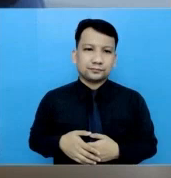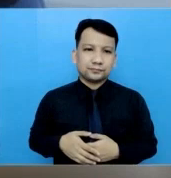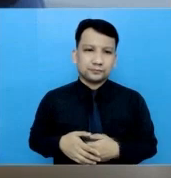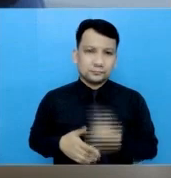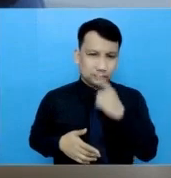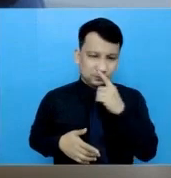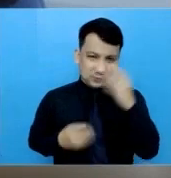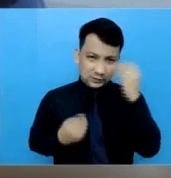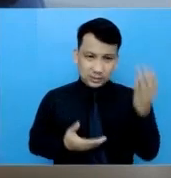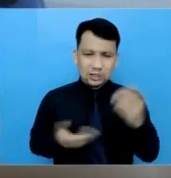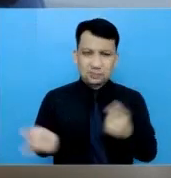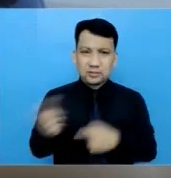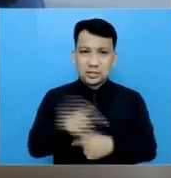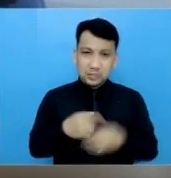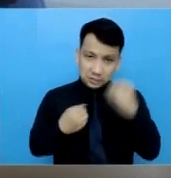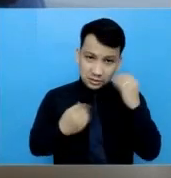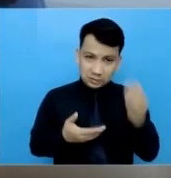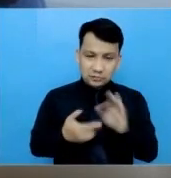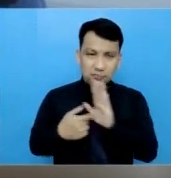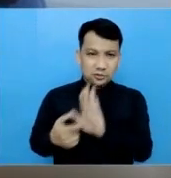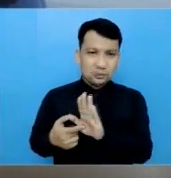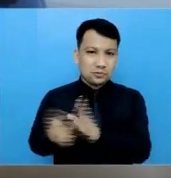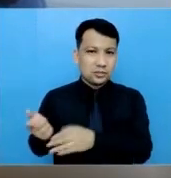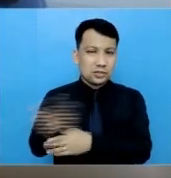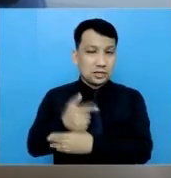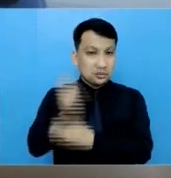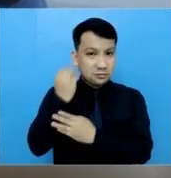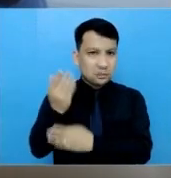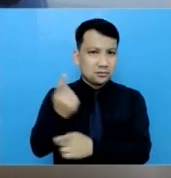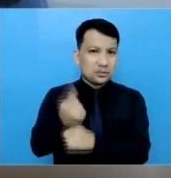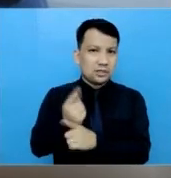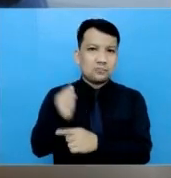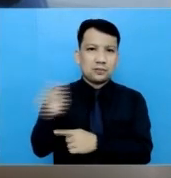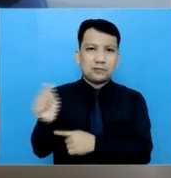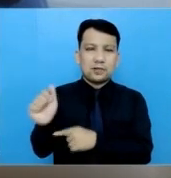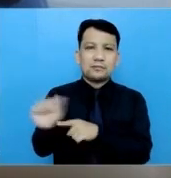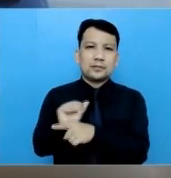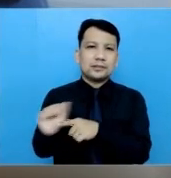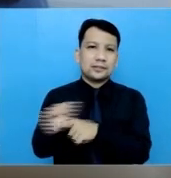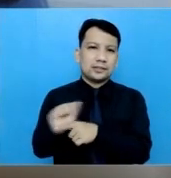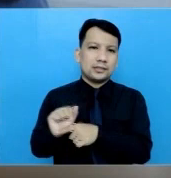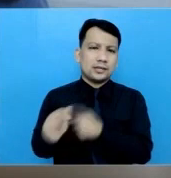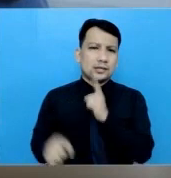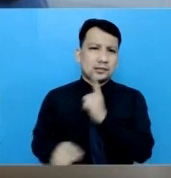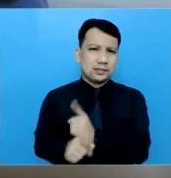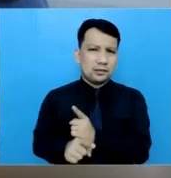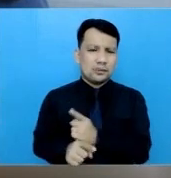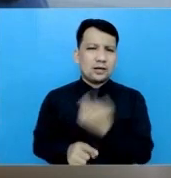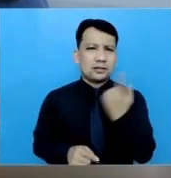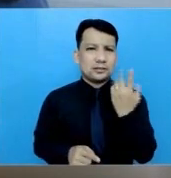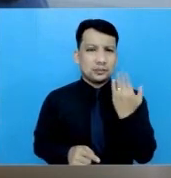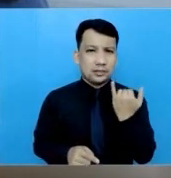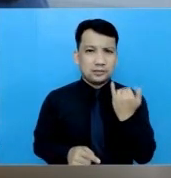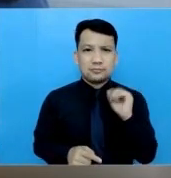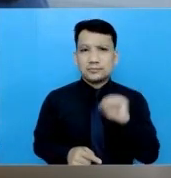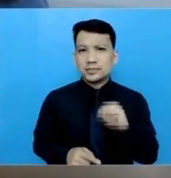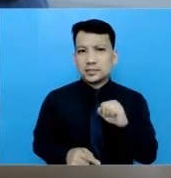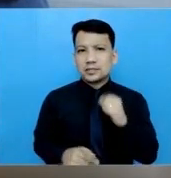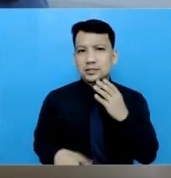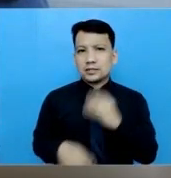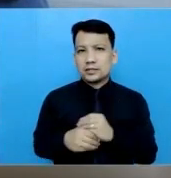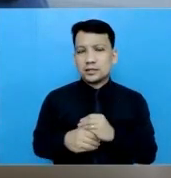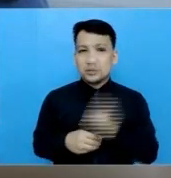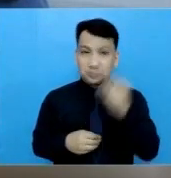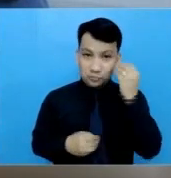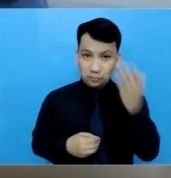yun. Yun ang po tinitingnan ko. Apo. Eh, sabi ko, tama po siya, may training nga. Bakit ganun? Apo. Diba? Eh, yung totoo